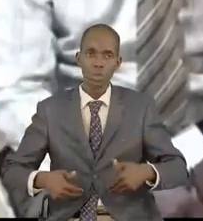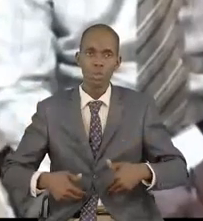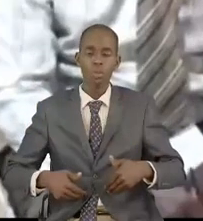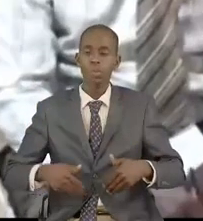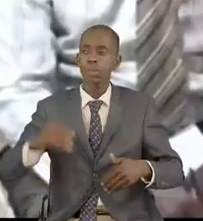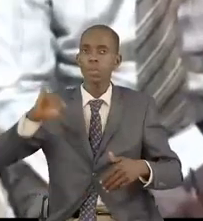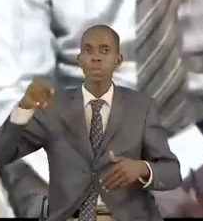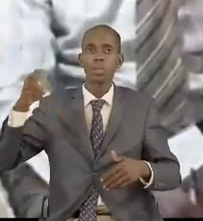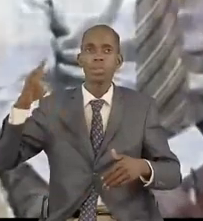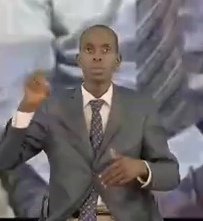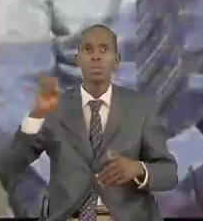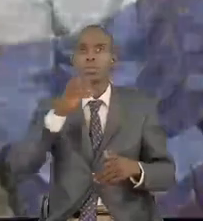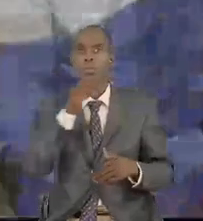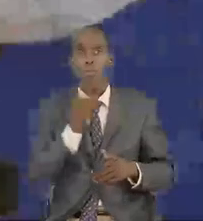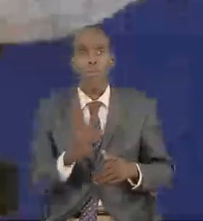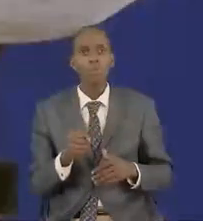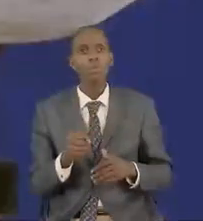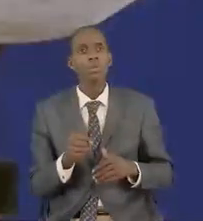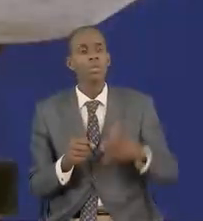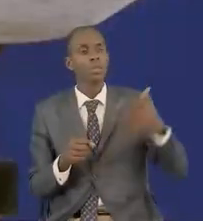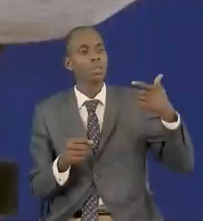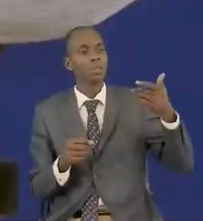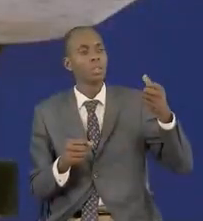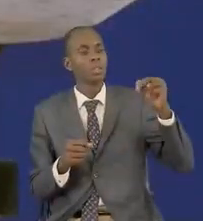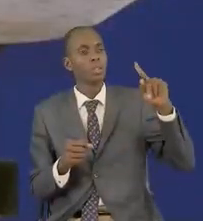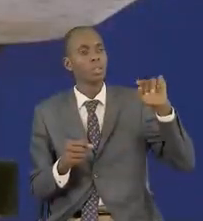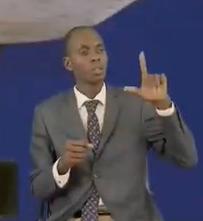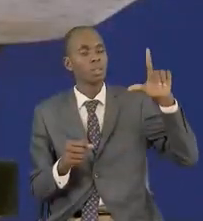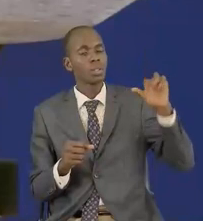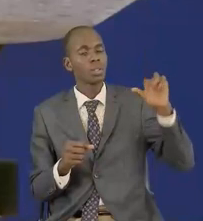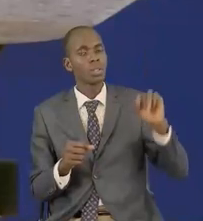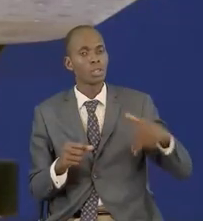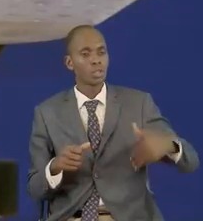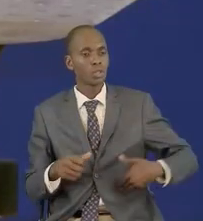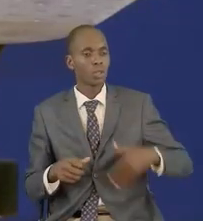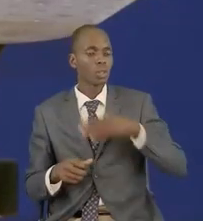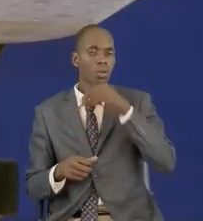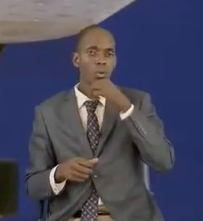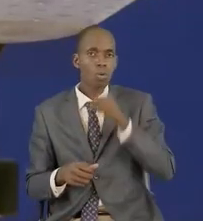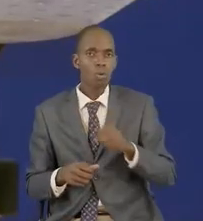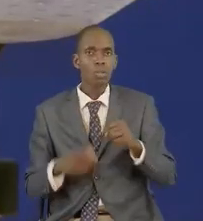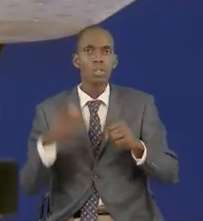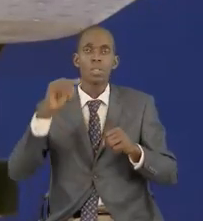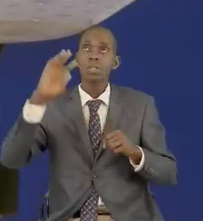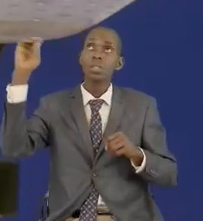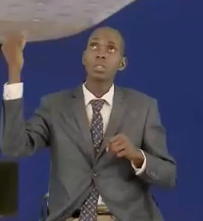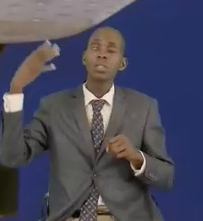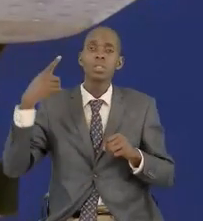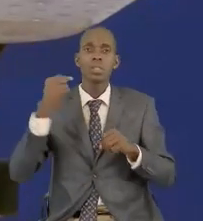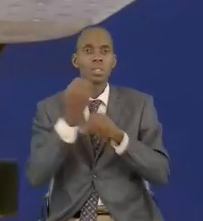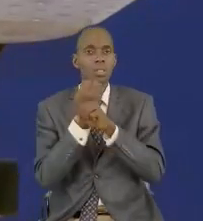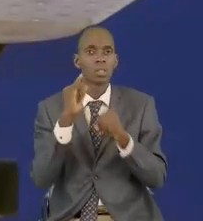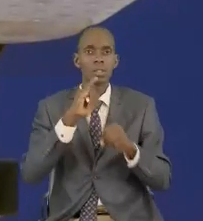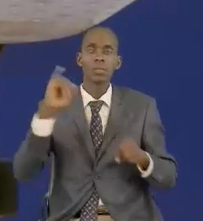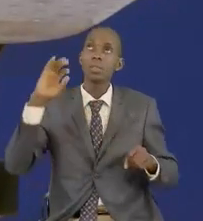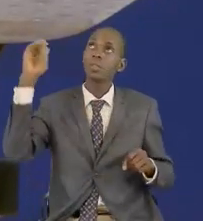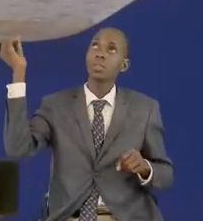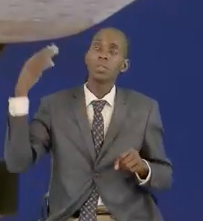au jeu au jeûne juifs ou je ne païen au vieux Juifs